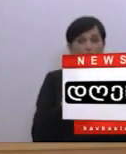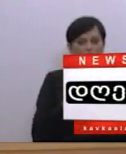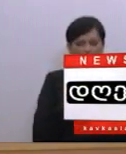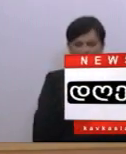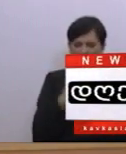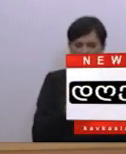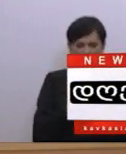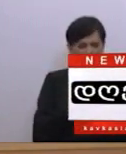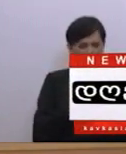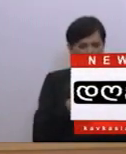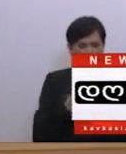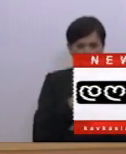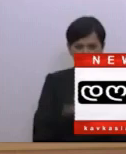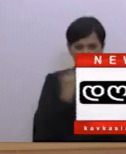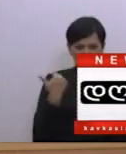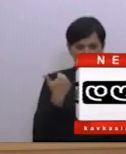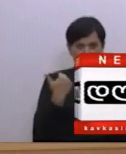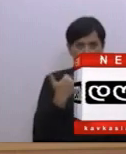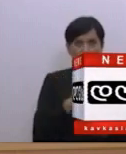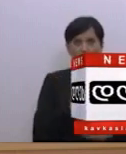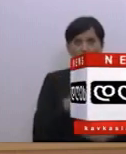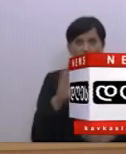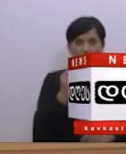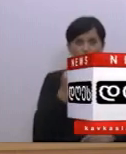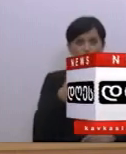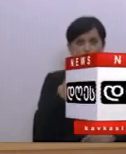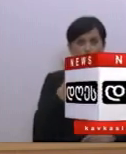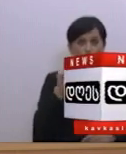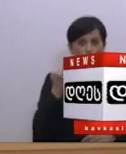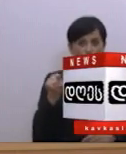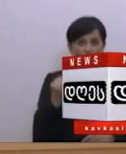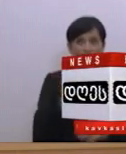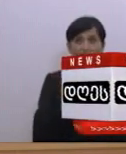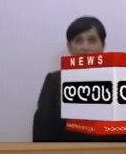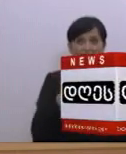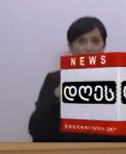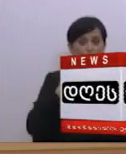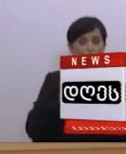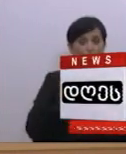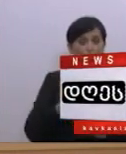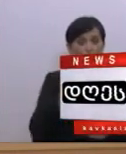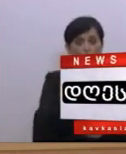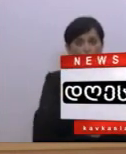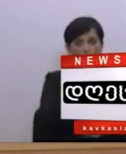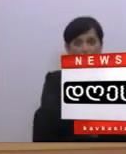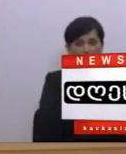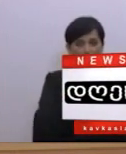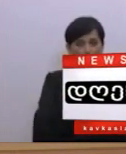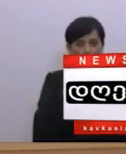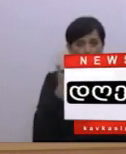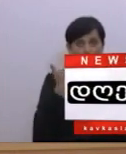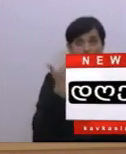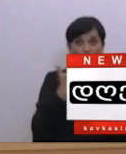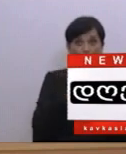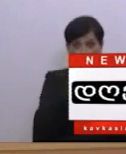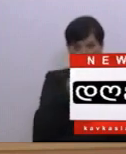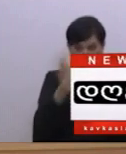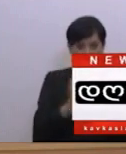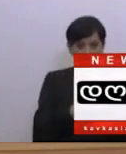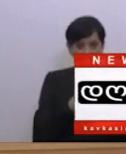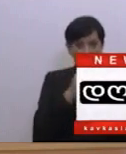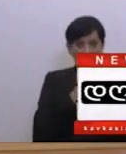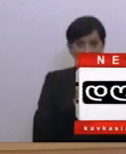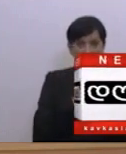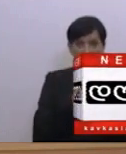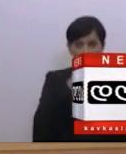არის ყველაფერი გაკეთებული. Არც შოვშია გაკეთებული, არც გურიაშია გაკეთებული. Თუ ყველაფერს აკეთებთ